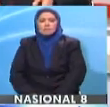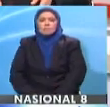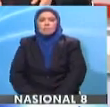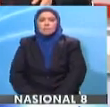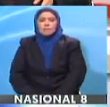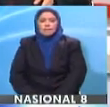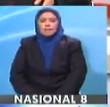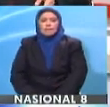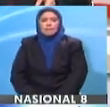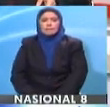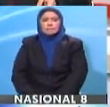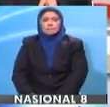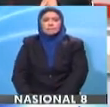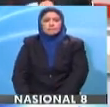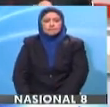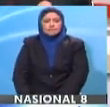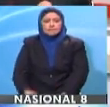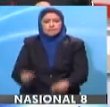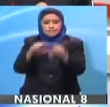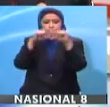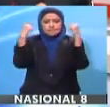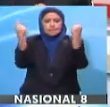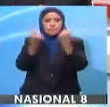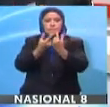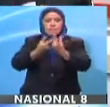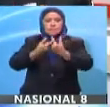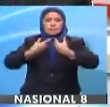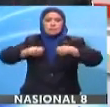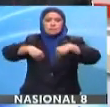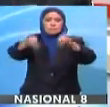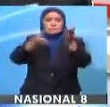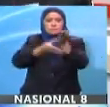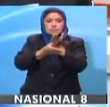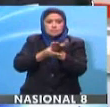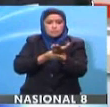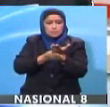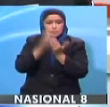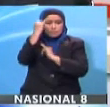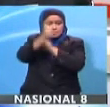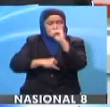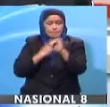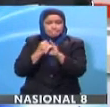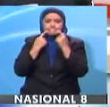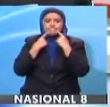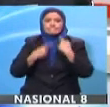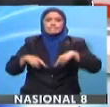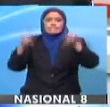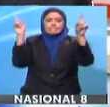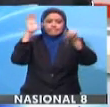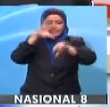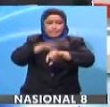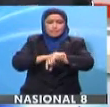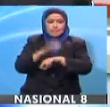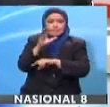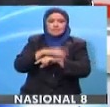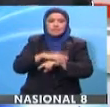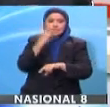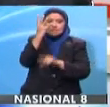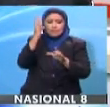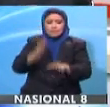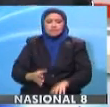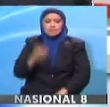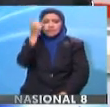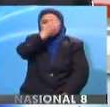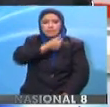keseksaan lagi sindiket pengedaran Dadah antarabangsa berjaya ditumpaskan dengan empat dalang warga Afrika dicekuppek ditahan dalam